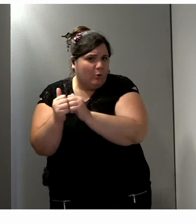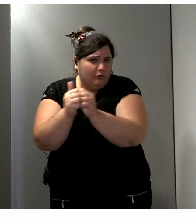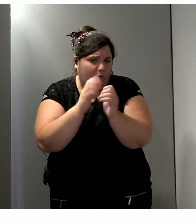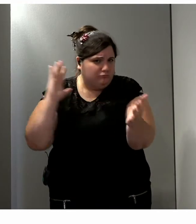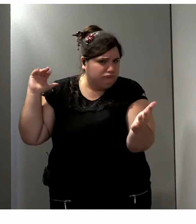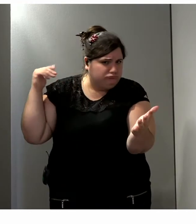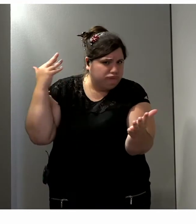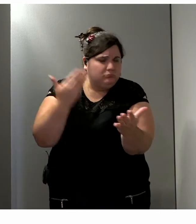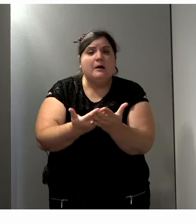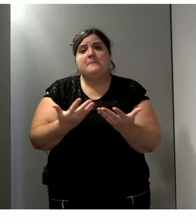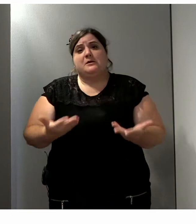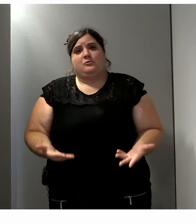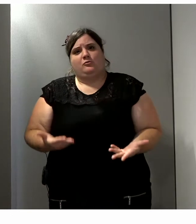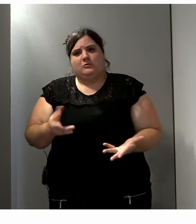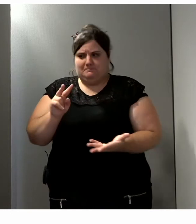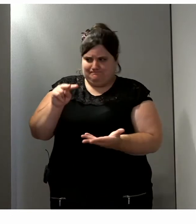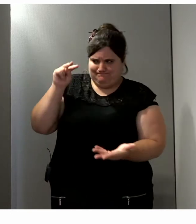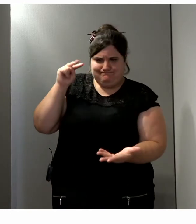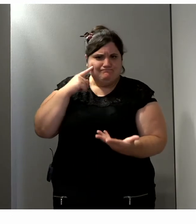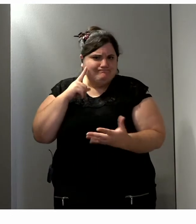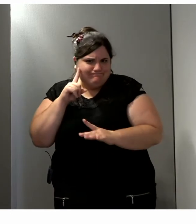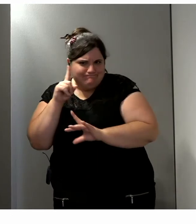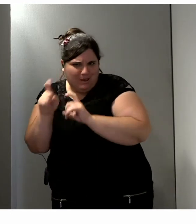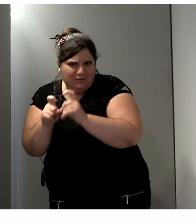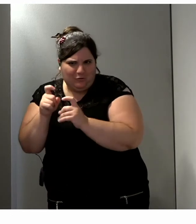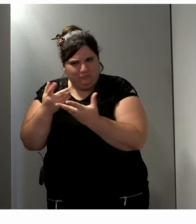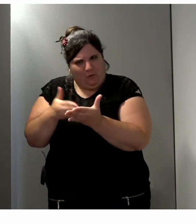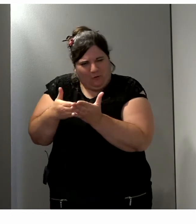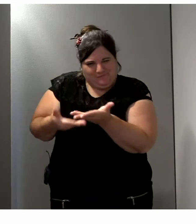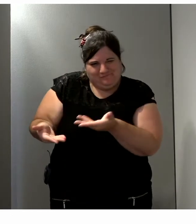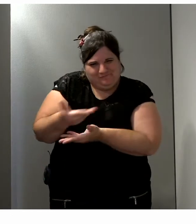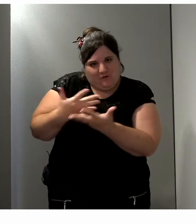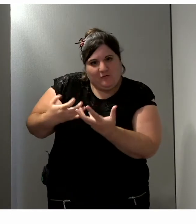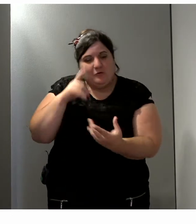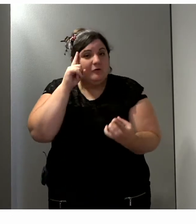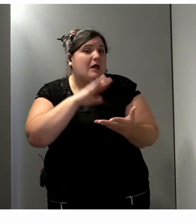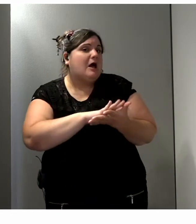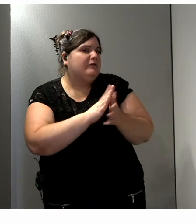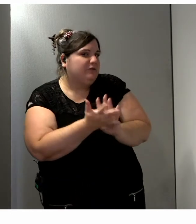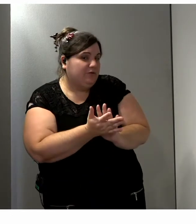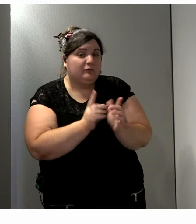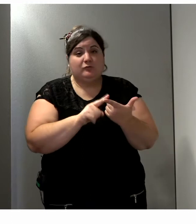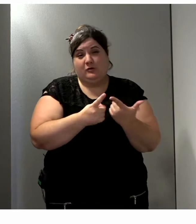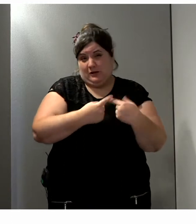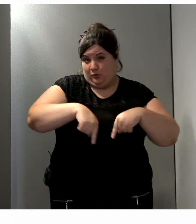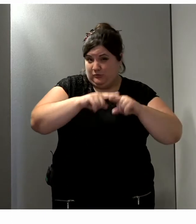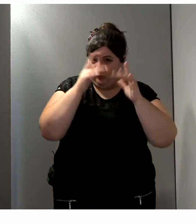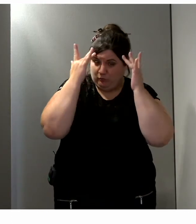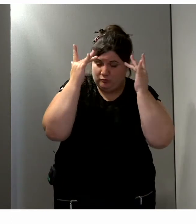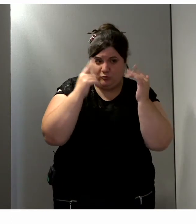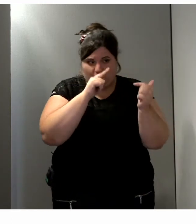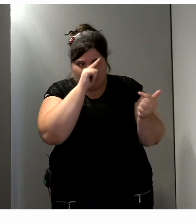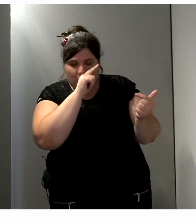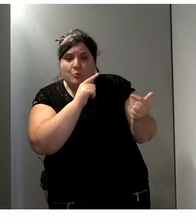un peu le temps de revenir sur quelques questions qui mobilisent les associations et la commission culture du